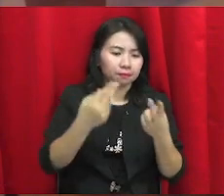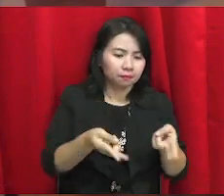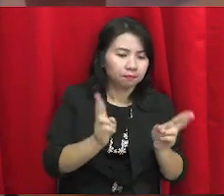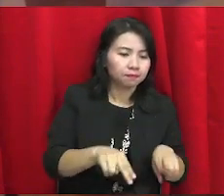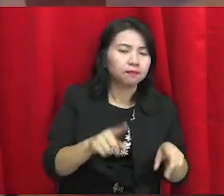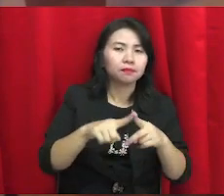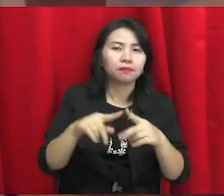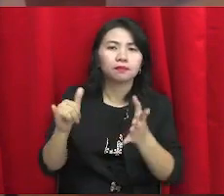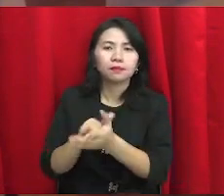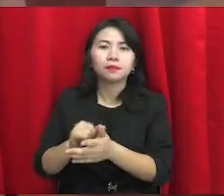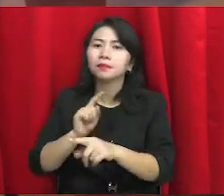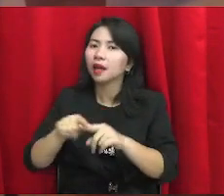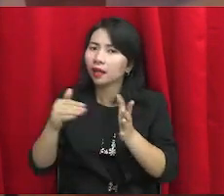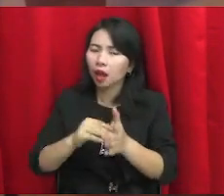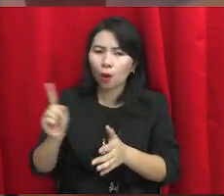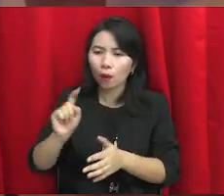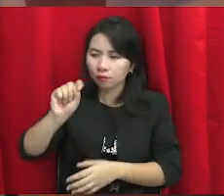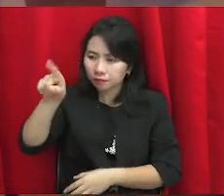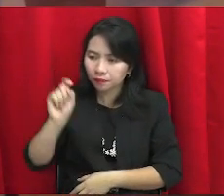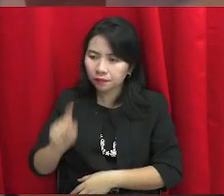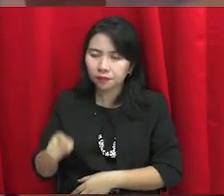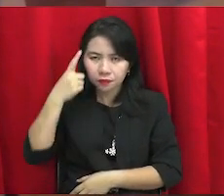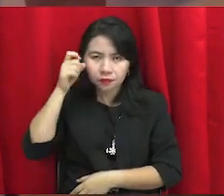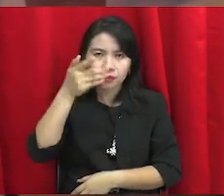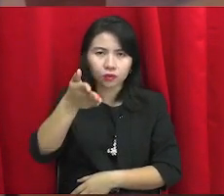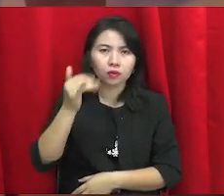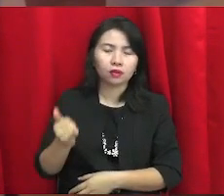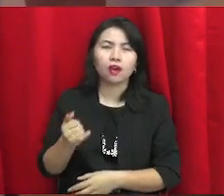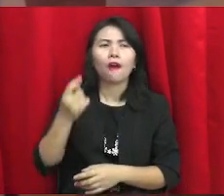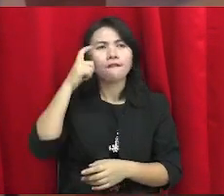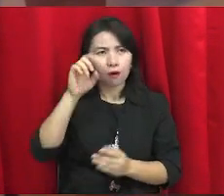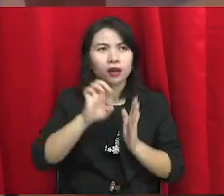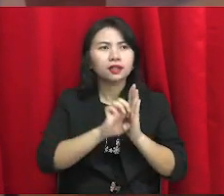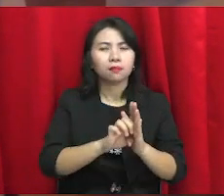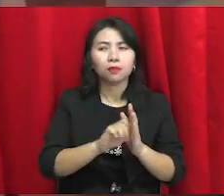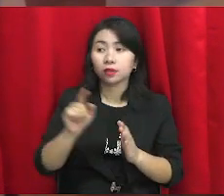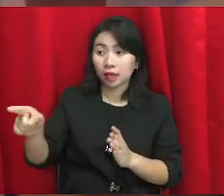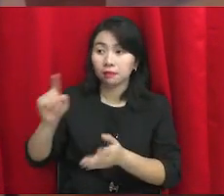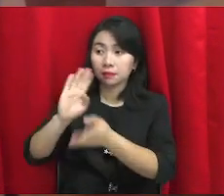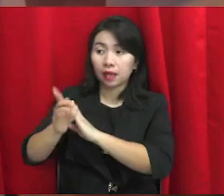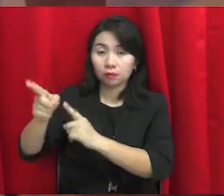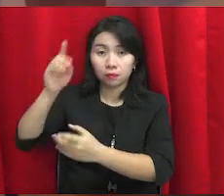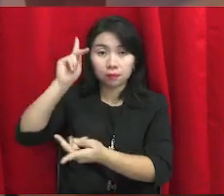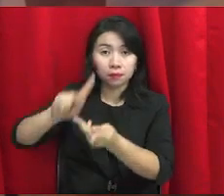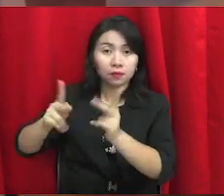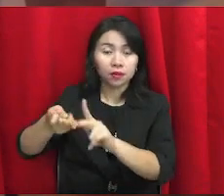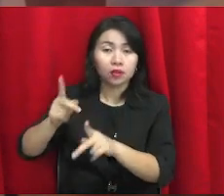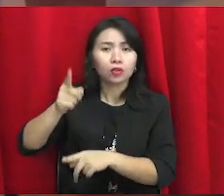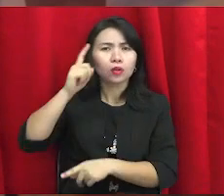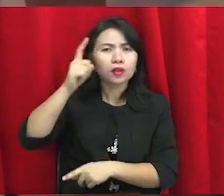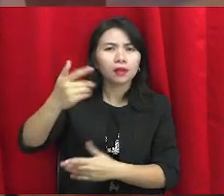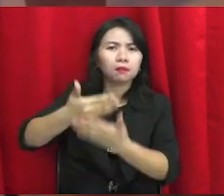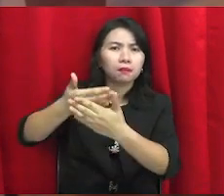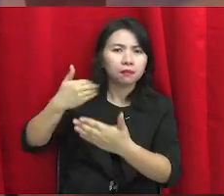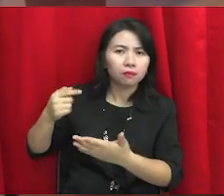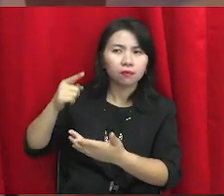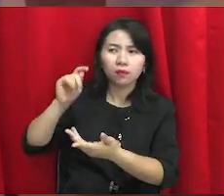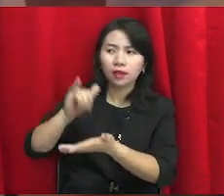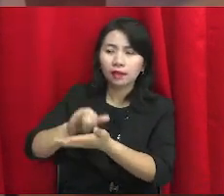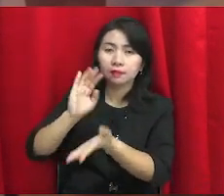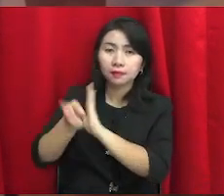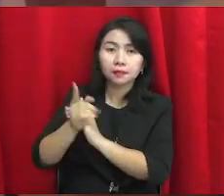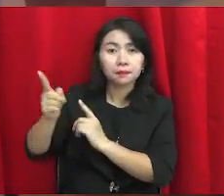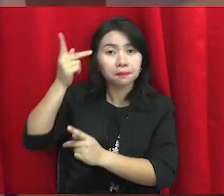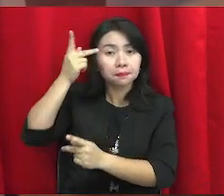okay po yan. Pero ito ngayon ang tanong. Halimbawang mapangasawa mo, iniisip mo ba o bago mo mapangasawa,